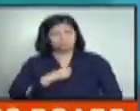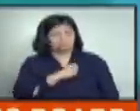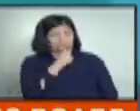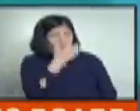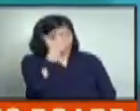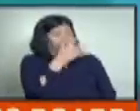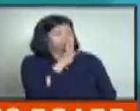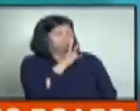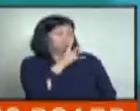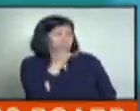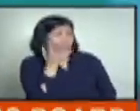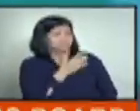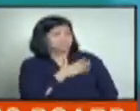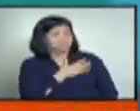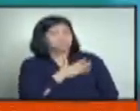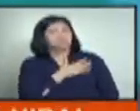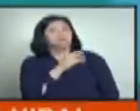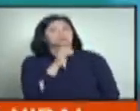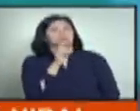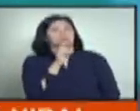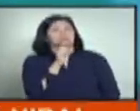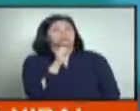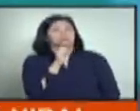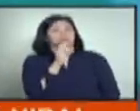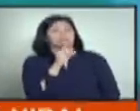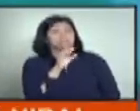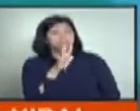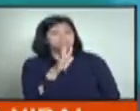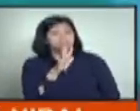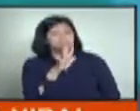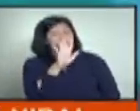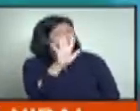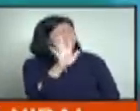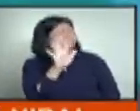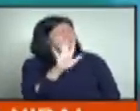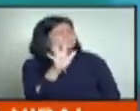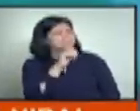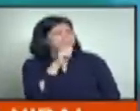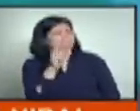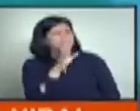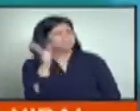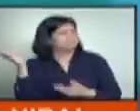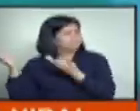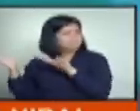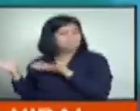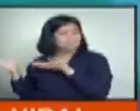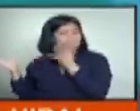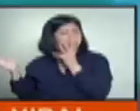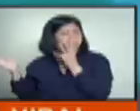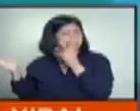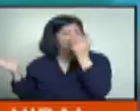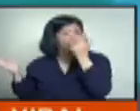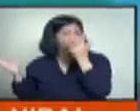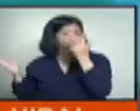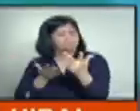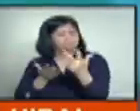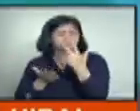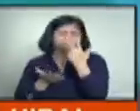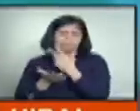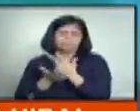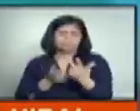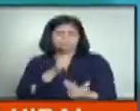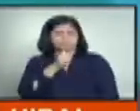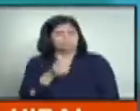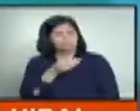nakintindi sa mga linear meter na yan. So, yes, oh, yun, oh. So yun ako ano po itong sinasabi niya na tatlong linggo na po kayo